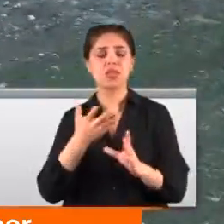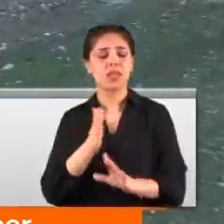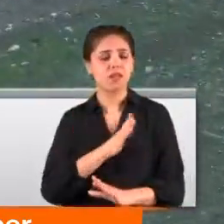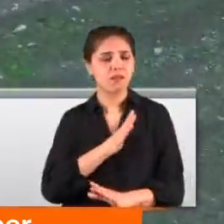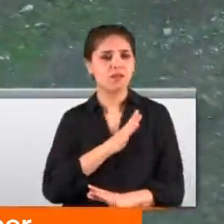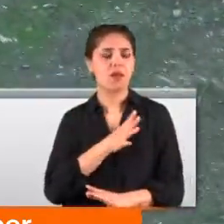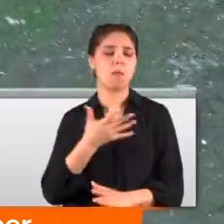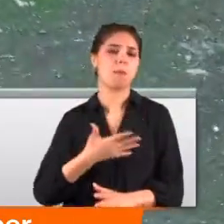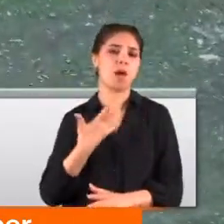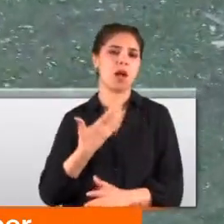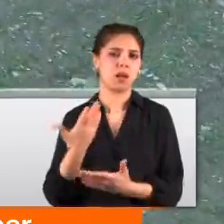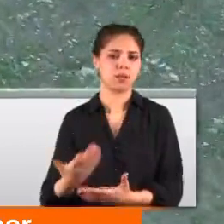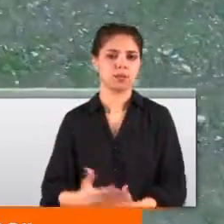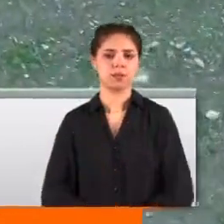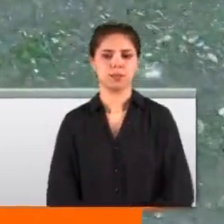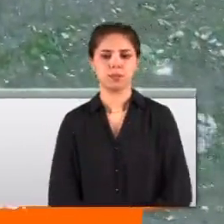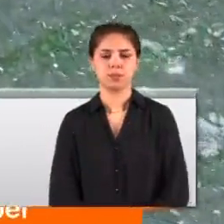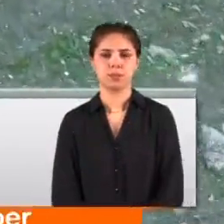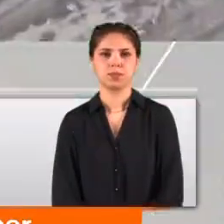olduğuysa merak ediliyor.